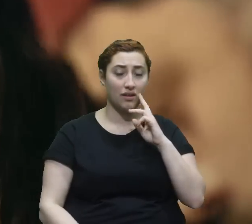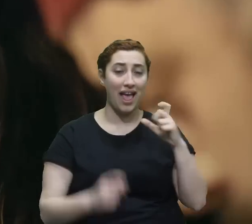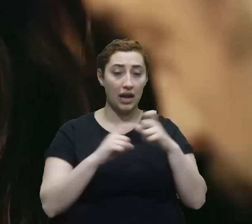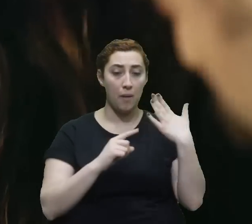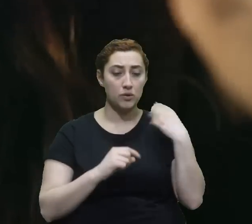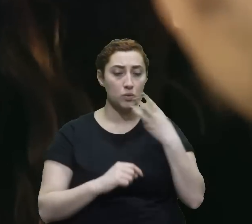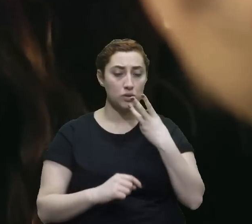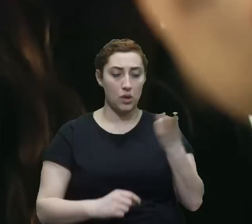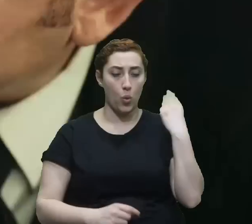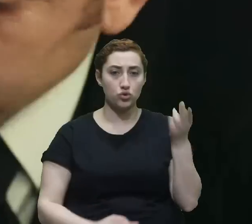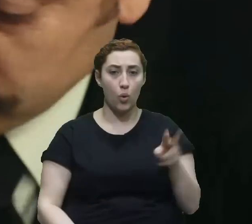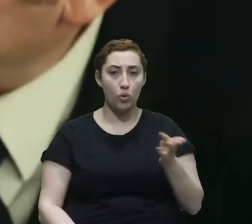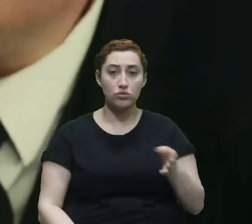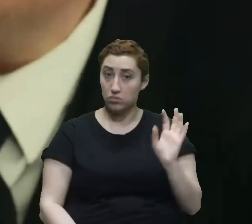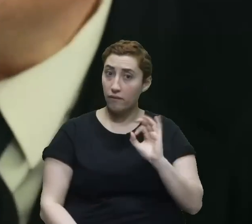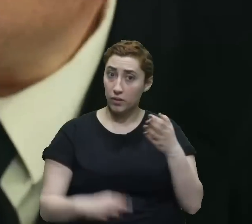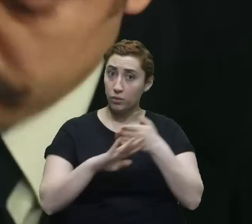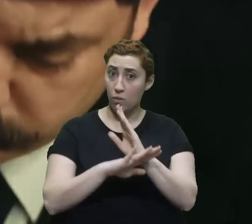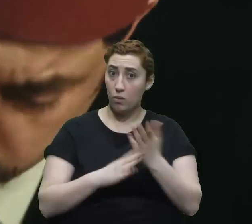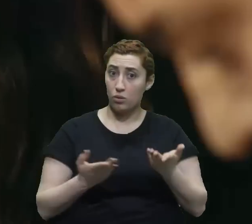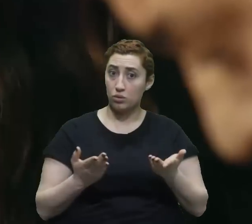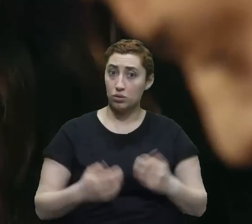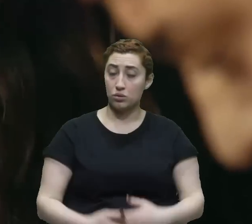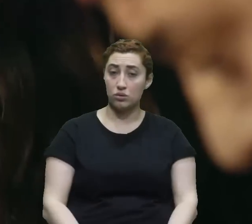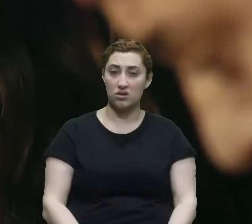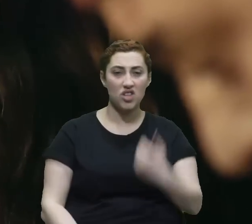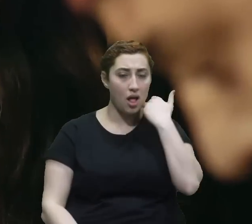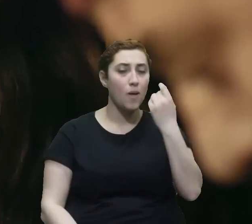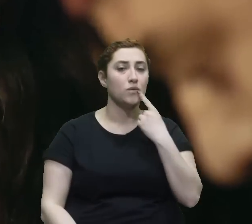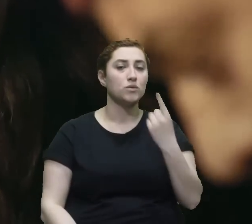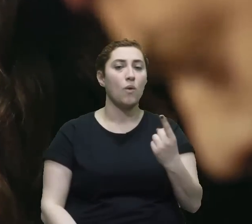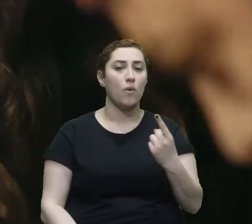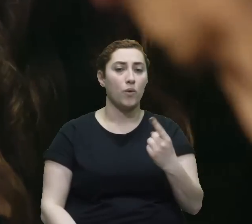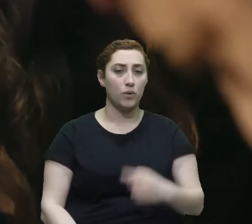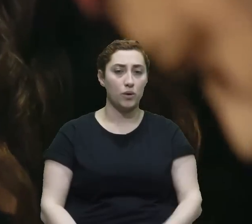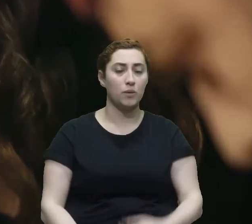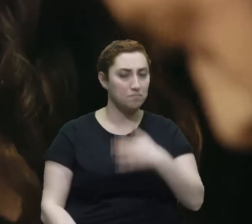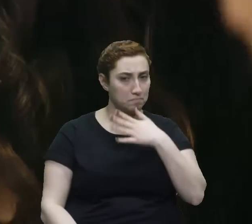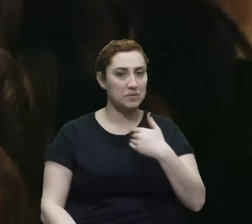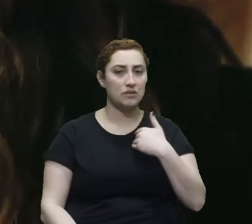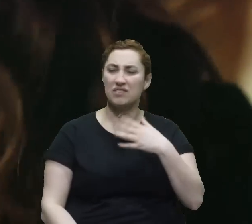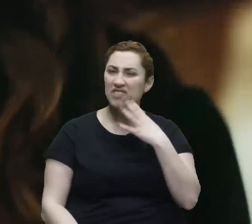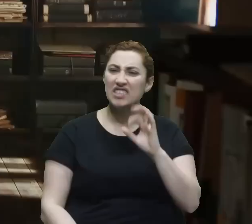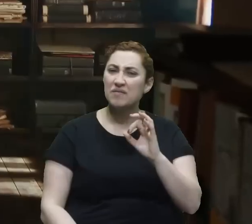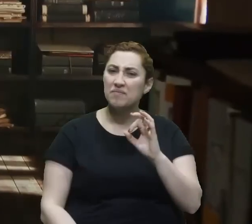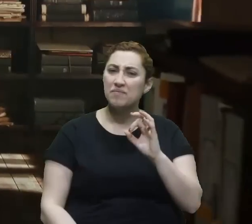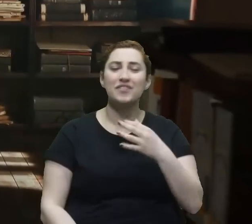Ekrem Paşa'dan 3 yıl önce ölmüş. Evet, doğru. Yalan söylüyor. Biliyordum.